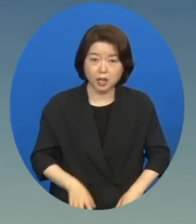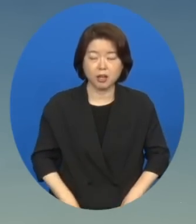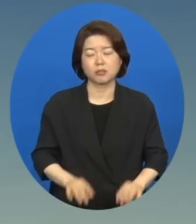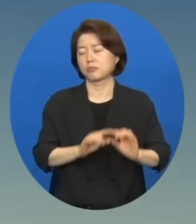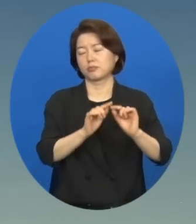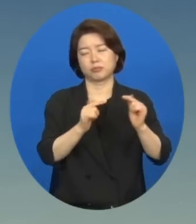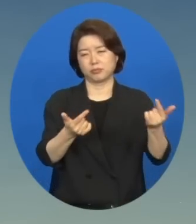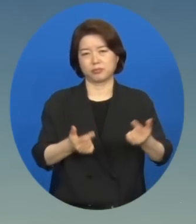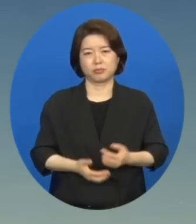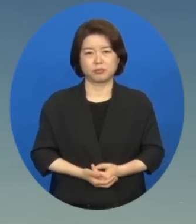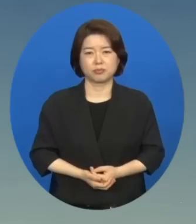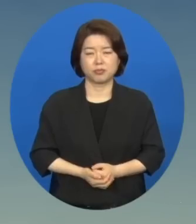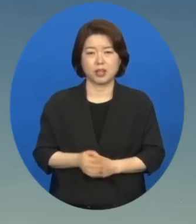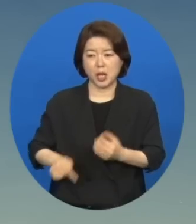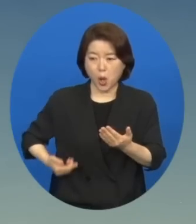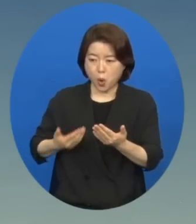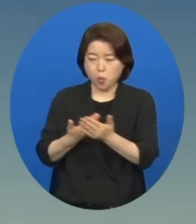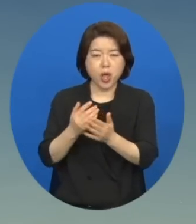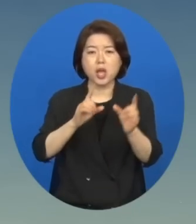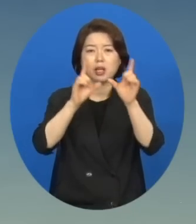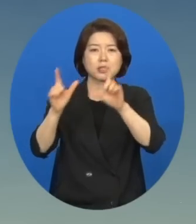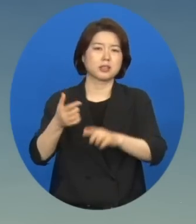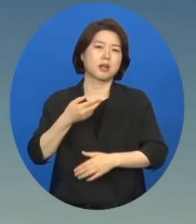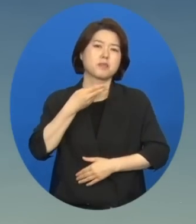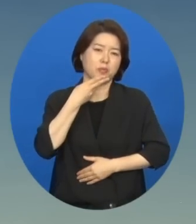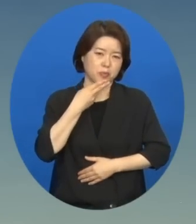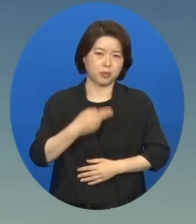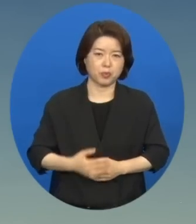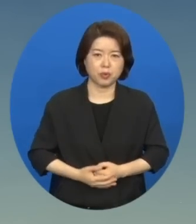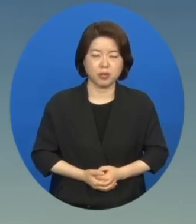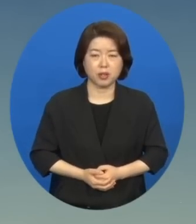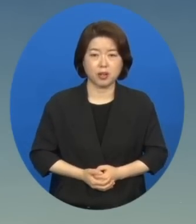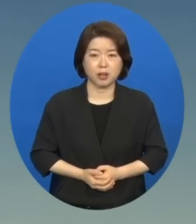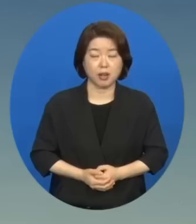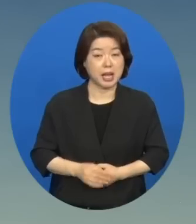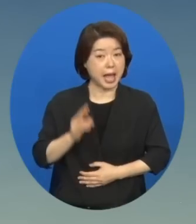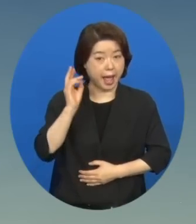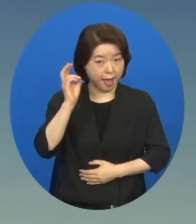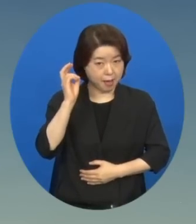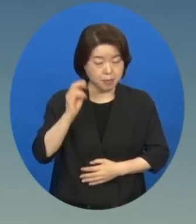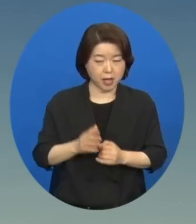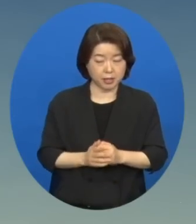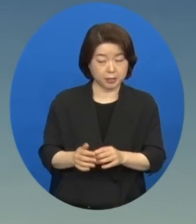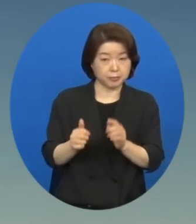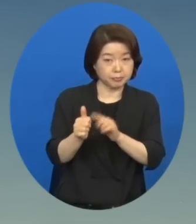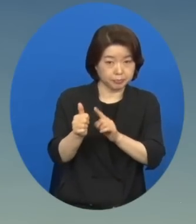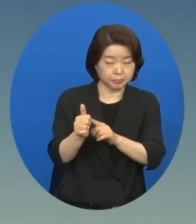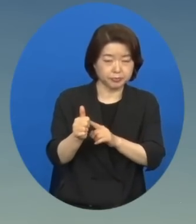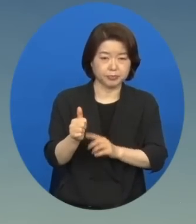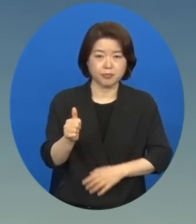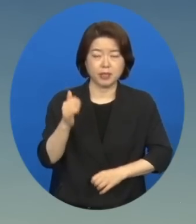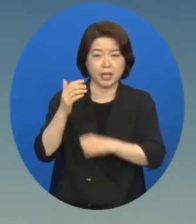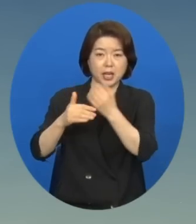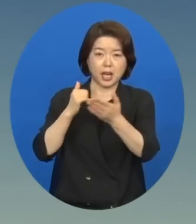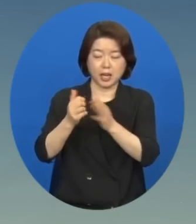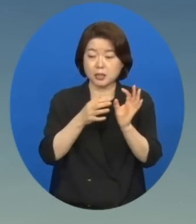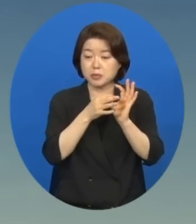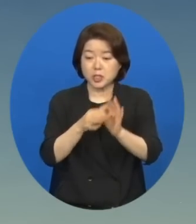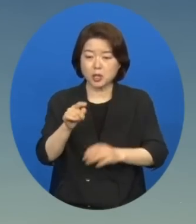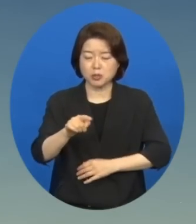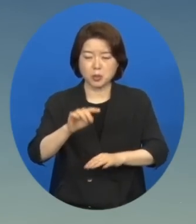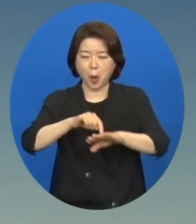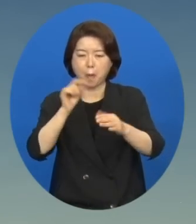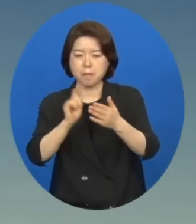아니고 회개하는 삶이 없었던 거예요. 아마 그에게 하나님께서 계속하여